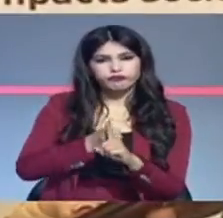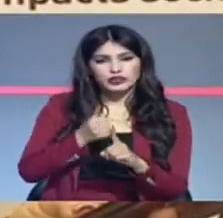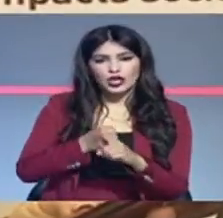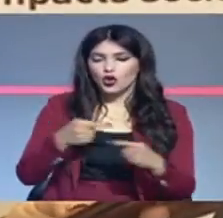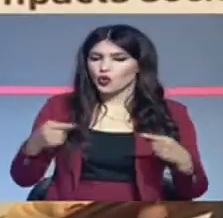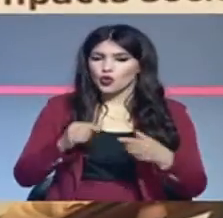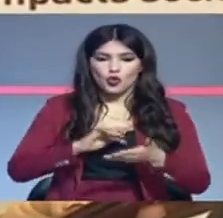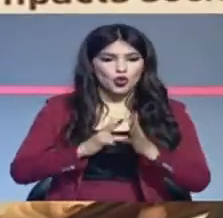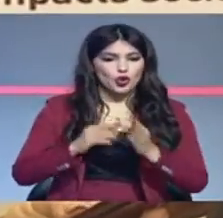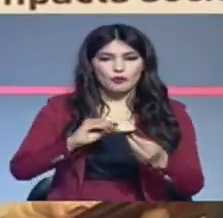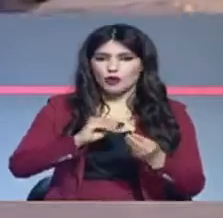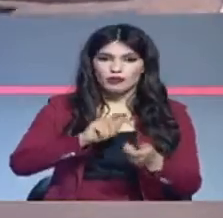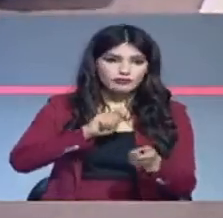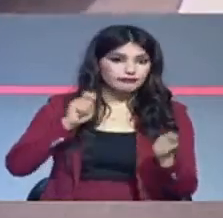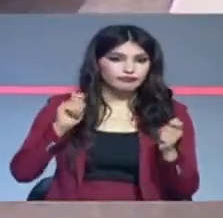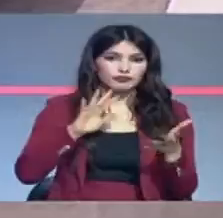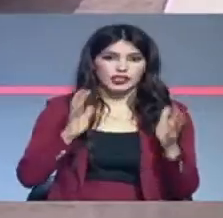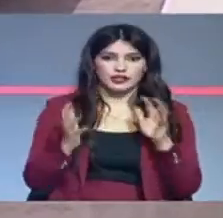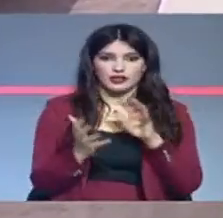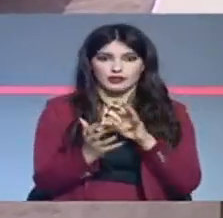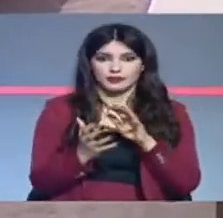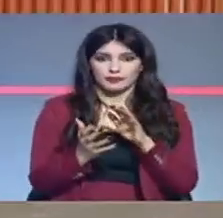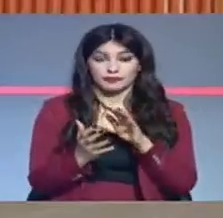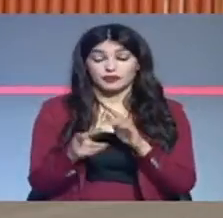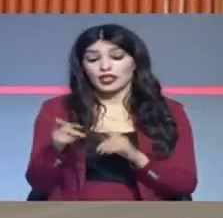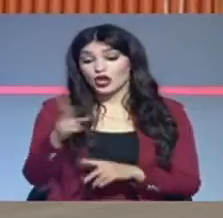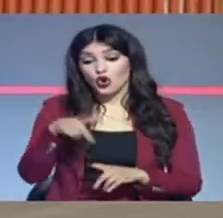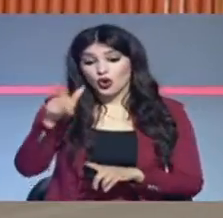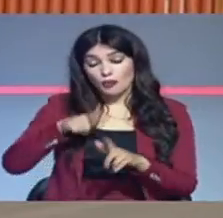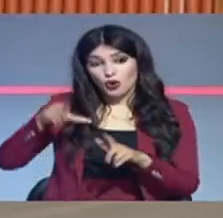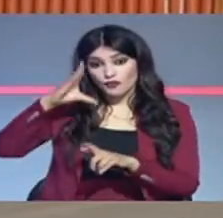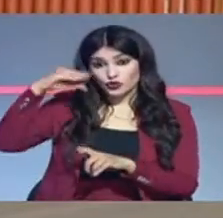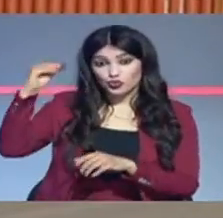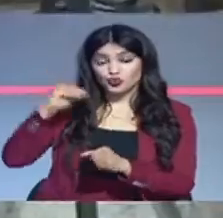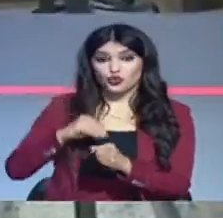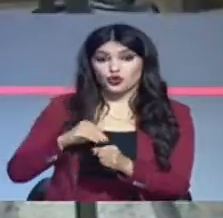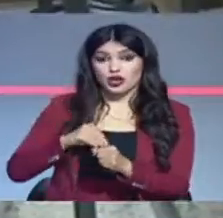كافه المتغيرات ويرى الاقصى